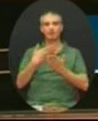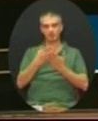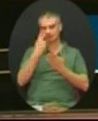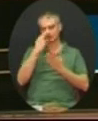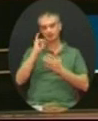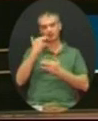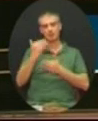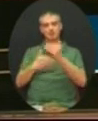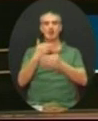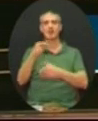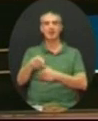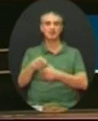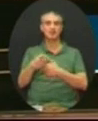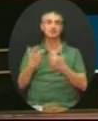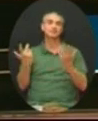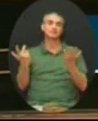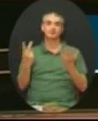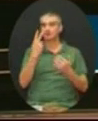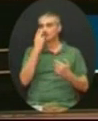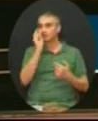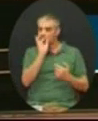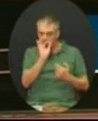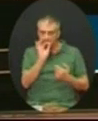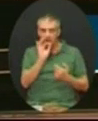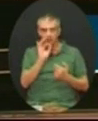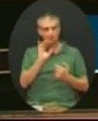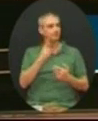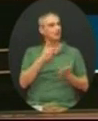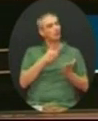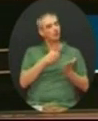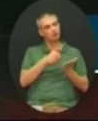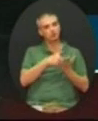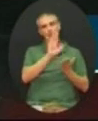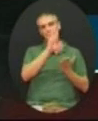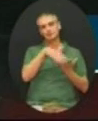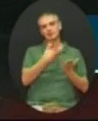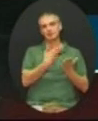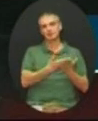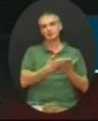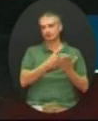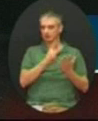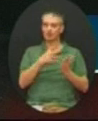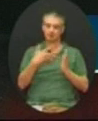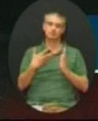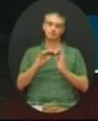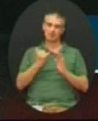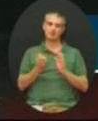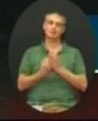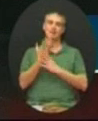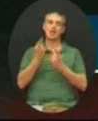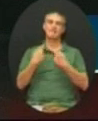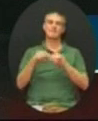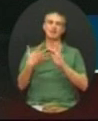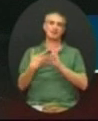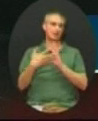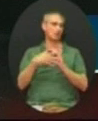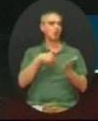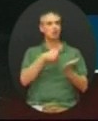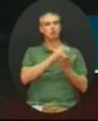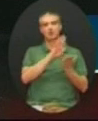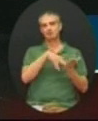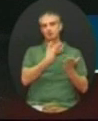מנסים לקדם את העניין הזה, ומבחינתם הולכת לקום ועדת חקירה פרלמנטרית. דוחים את עמדתו של היועץ